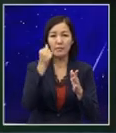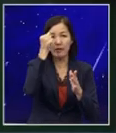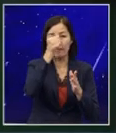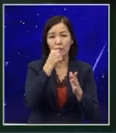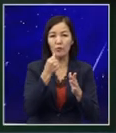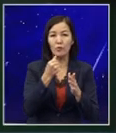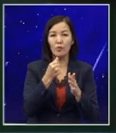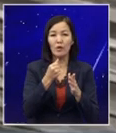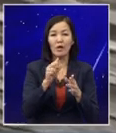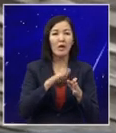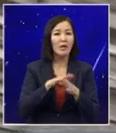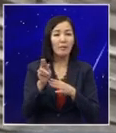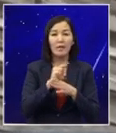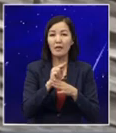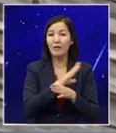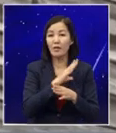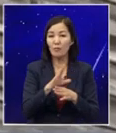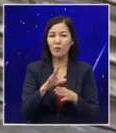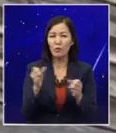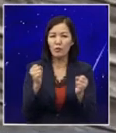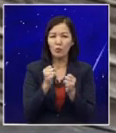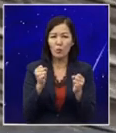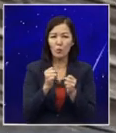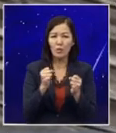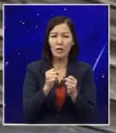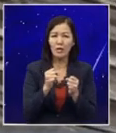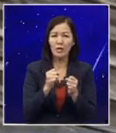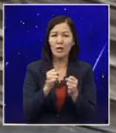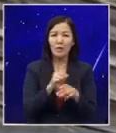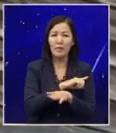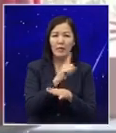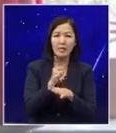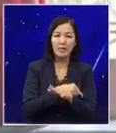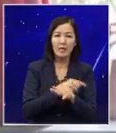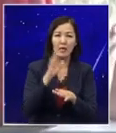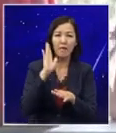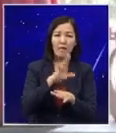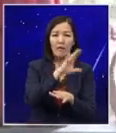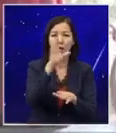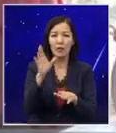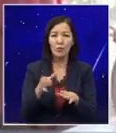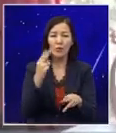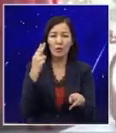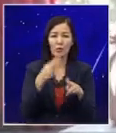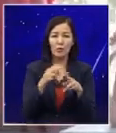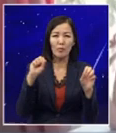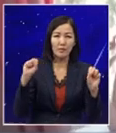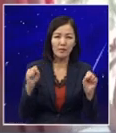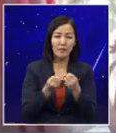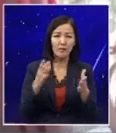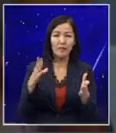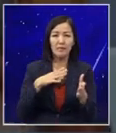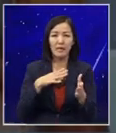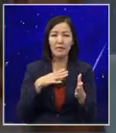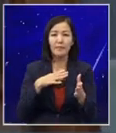с тех пор там не было капитального ремонта. Зимой дует изо всех щелей, при сильных морозах вода в трубах замерзает. Приходится отогревать феном, говорят